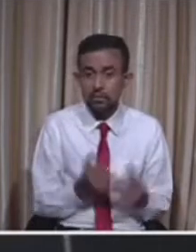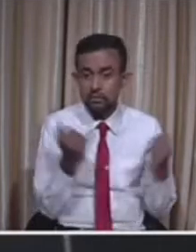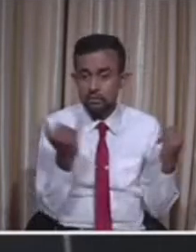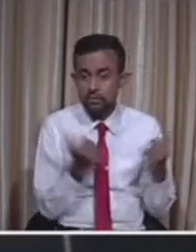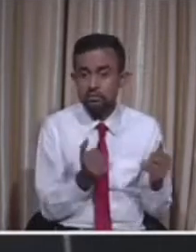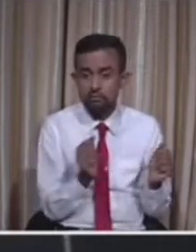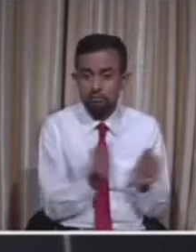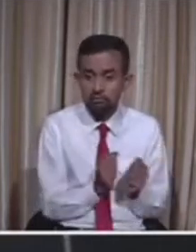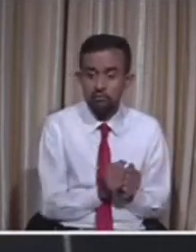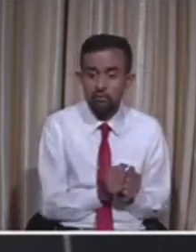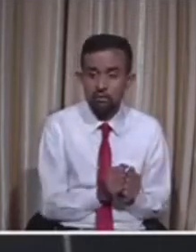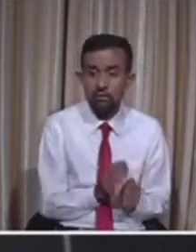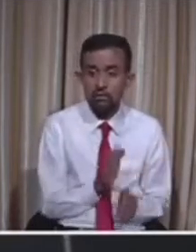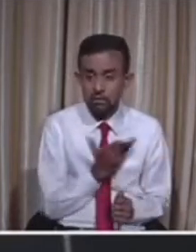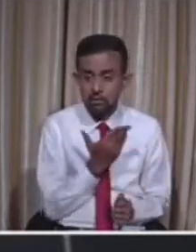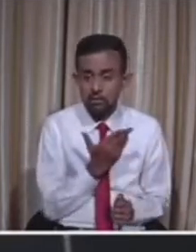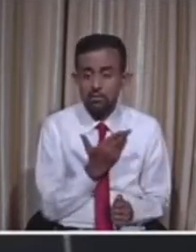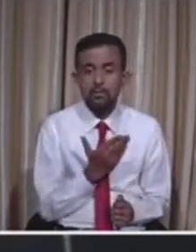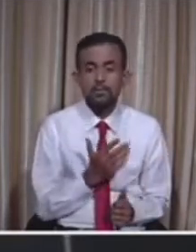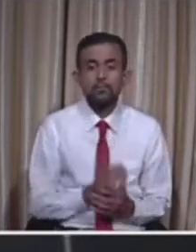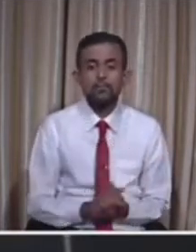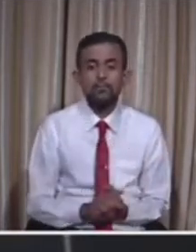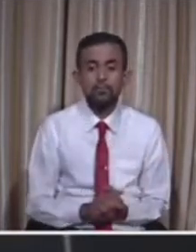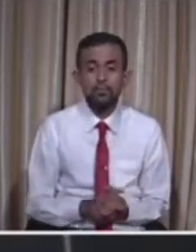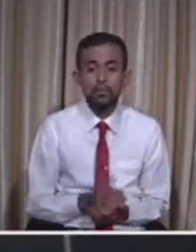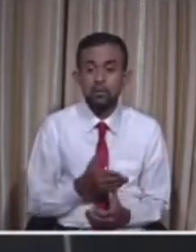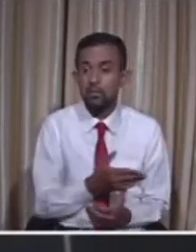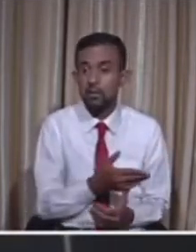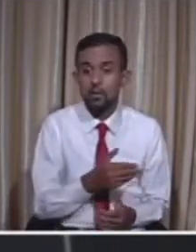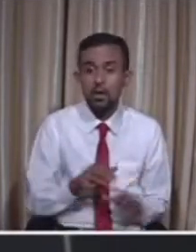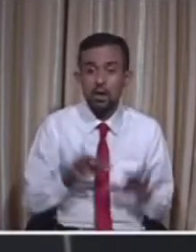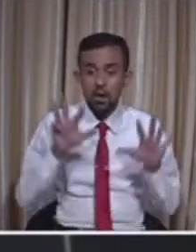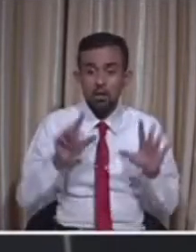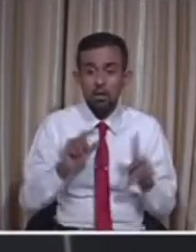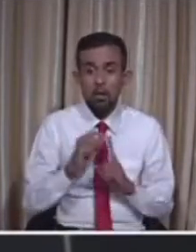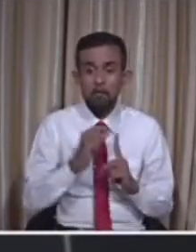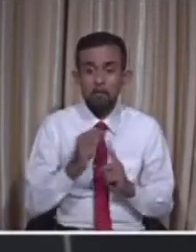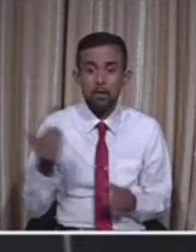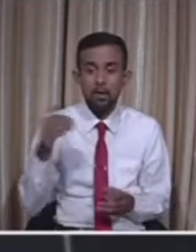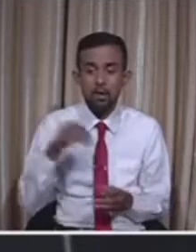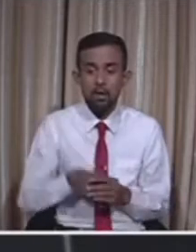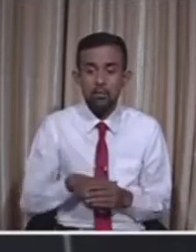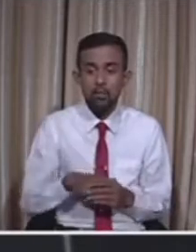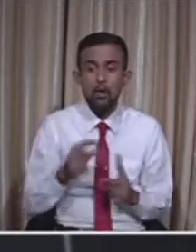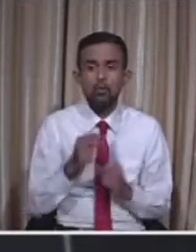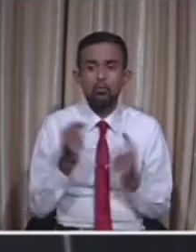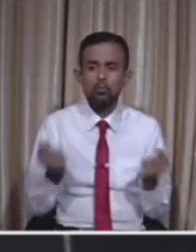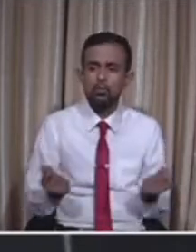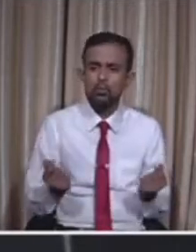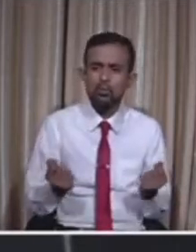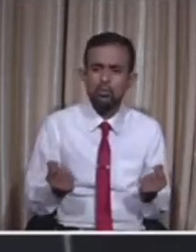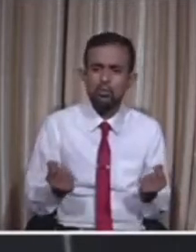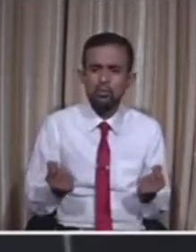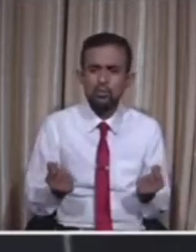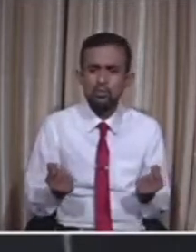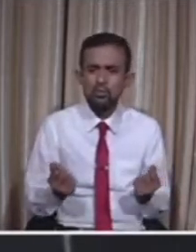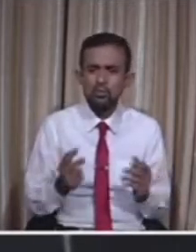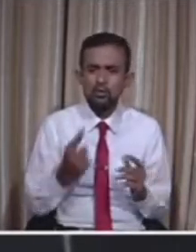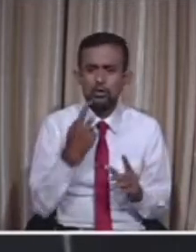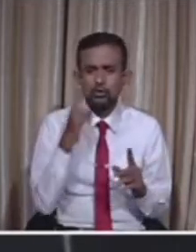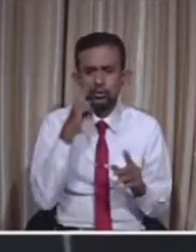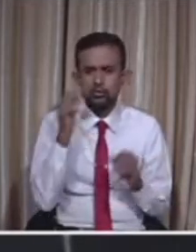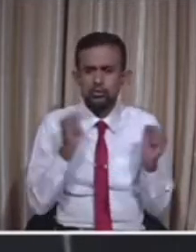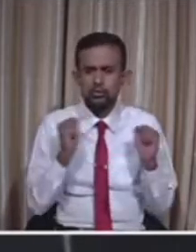අගතිගාමි යම් කිසි කටයුත්තක් හේතු කොටගෙන මේ 9 වෙනි පාර්ලිමේන්තුවට ආපු පොළොන්නරුව වගේ නුවරඑළිය